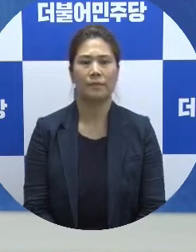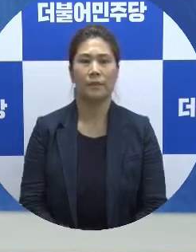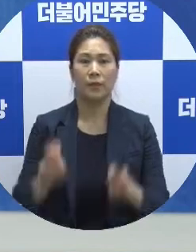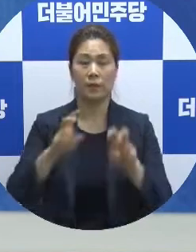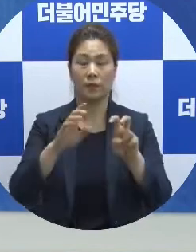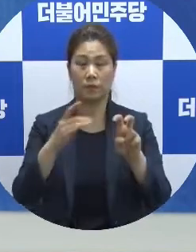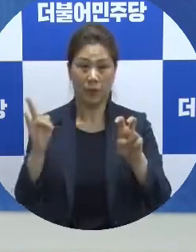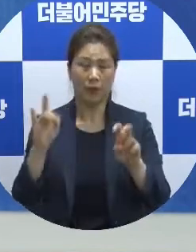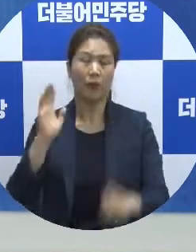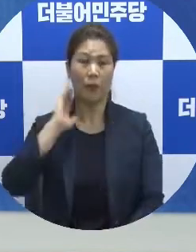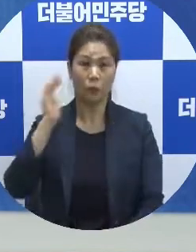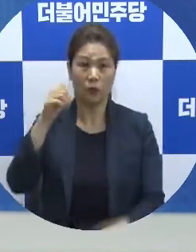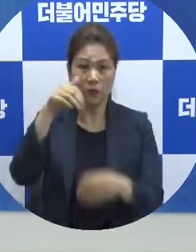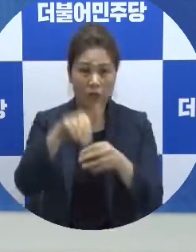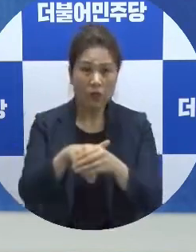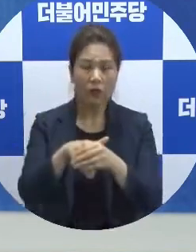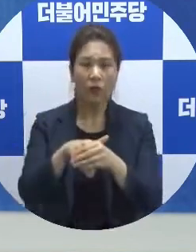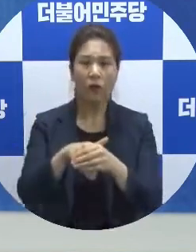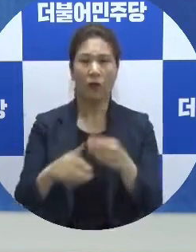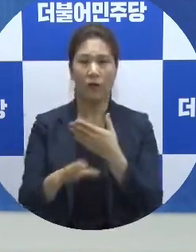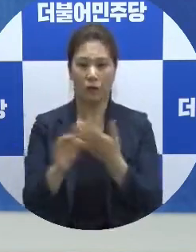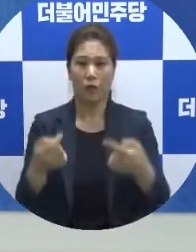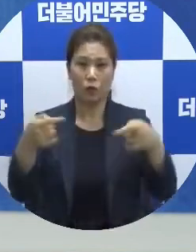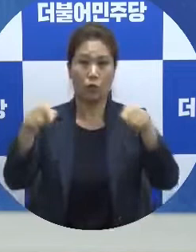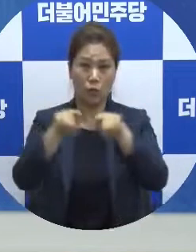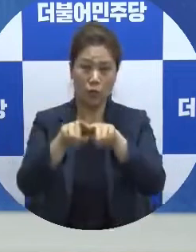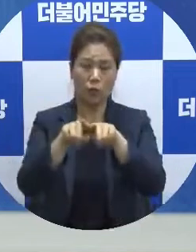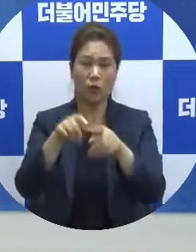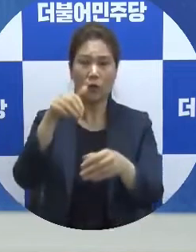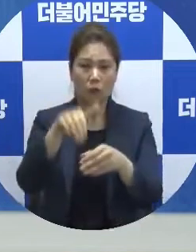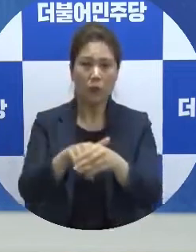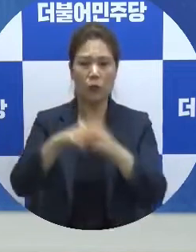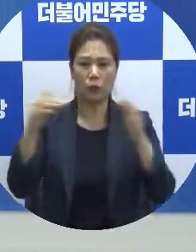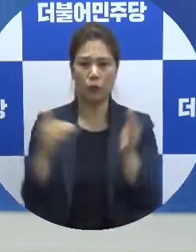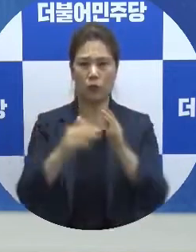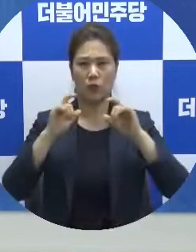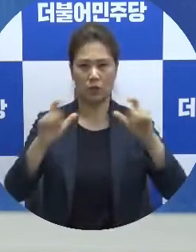제20대 대통령 선거 예비 후보 경선 개표 종료를 선언합니다.